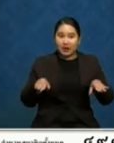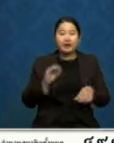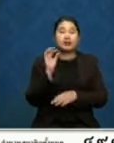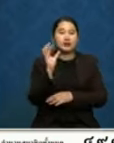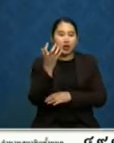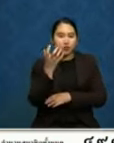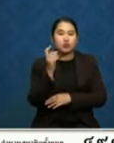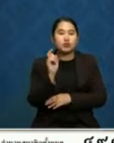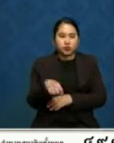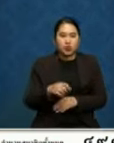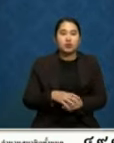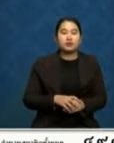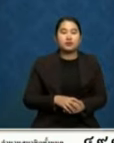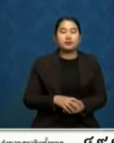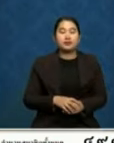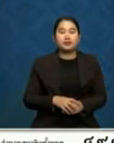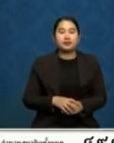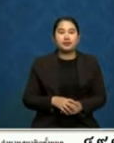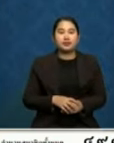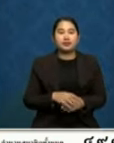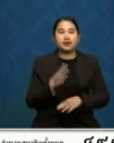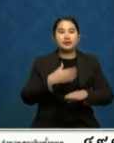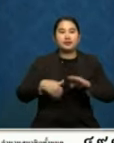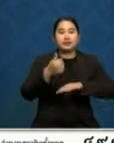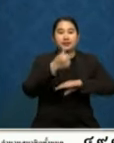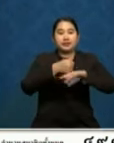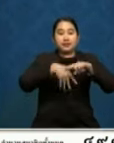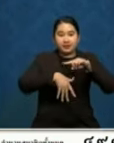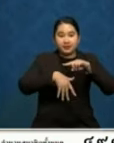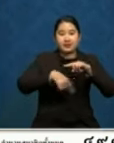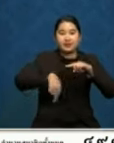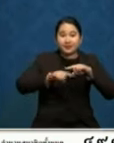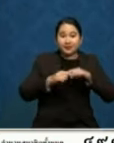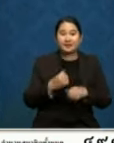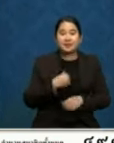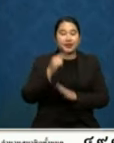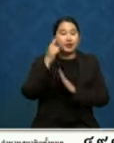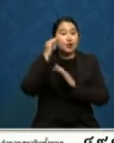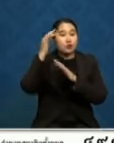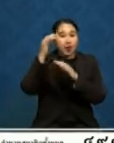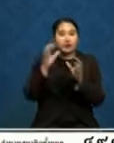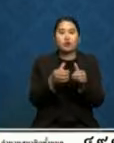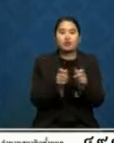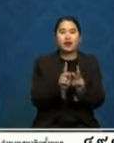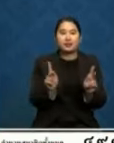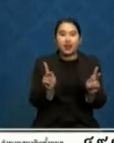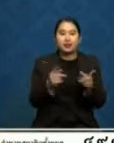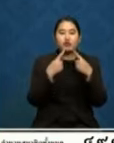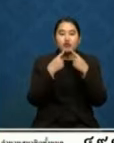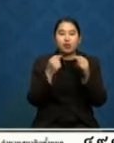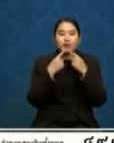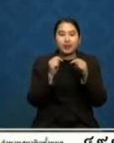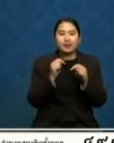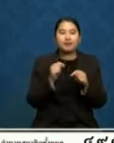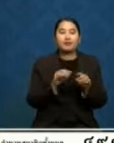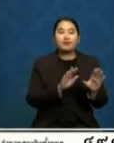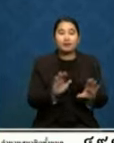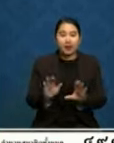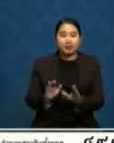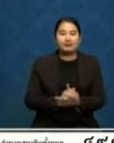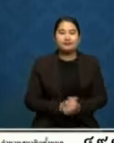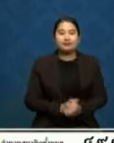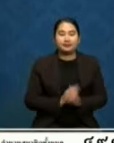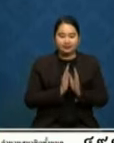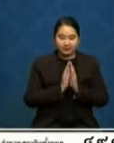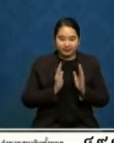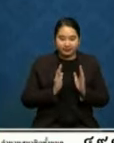ต่บนสุดจนถึงล่างสุดครับก็หวังว่าคณะกรรมการจะมีคำตอบที่เรานั้นมีฝากความหวังไม่ได้ครับขอ